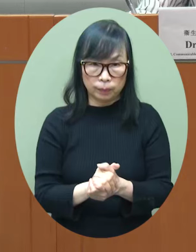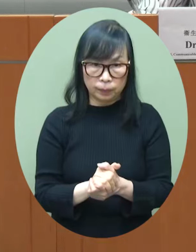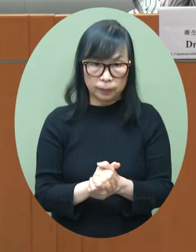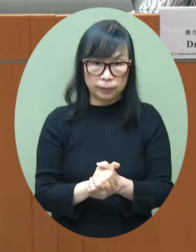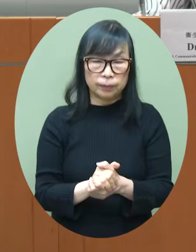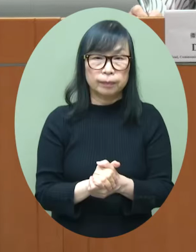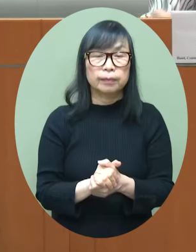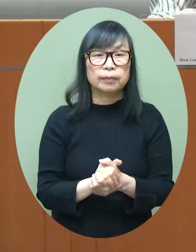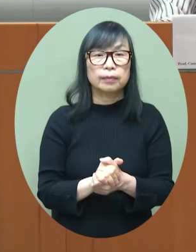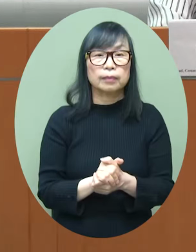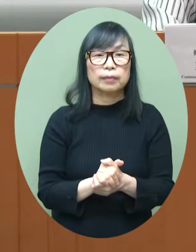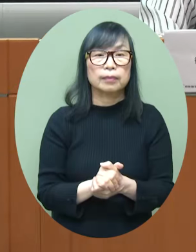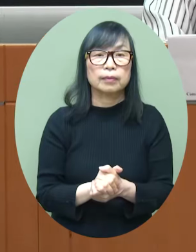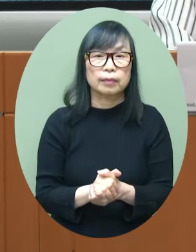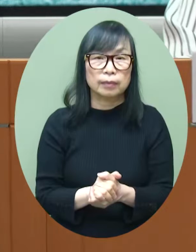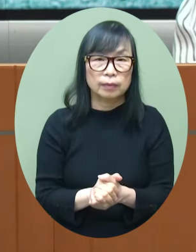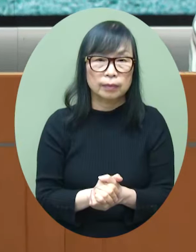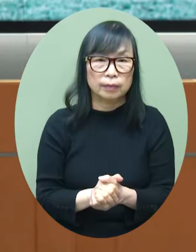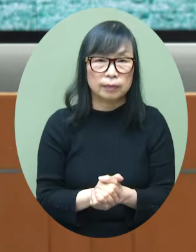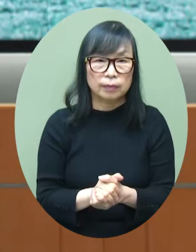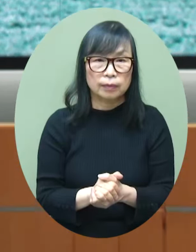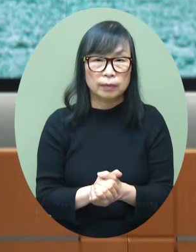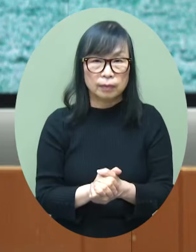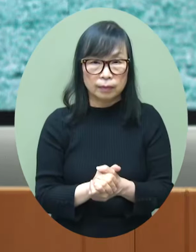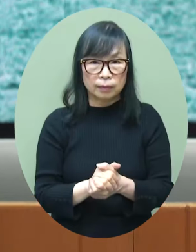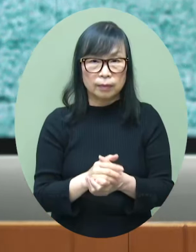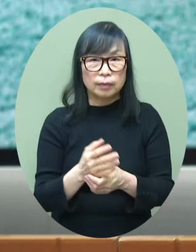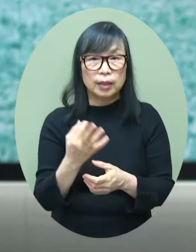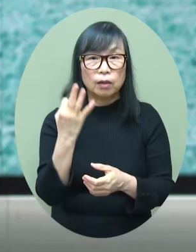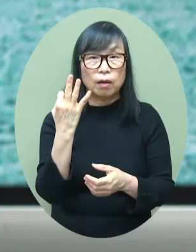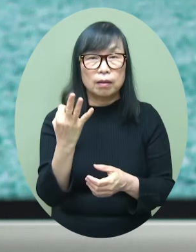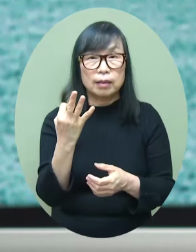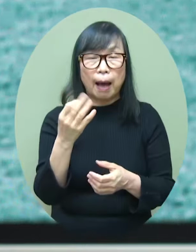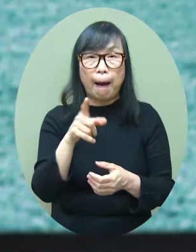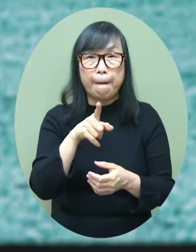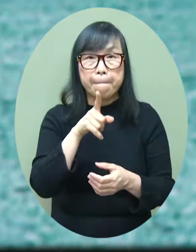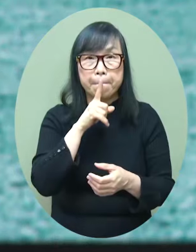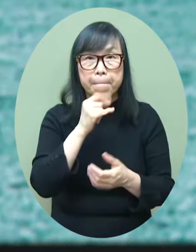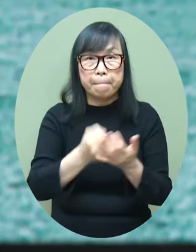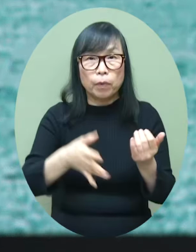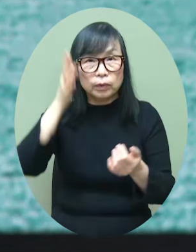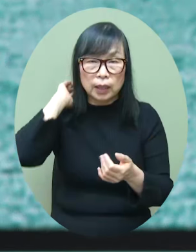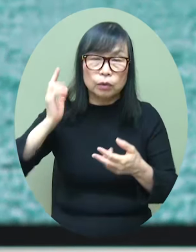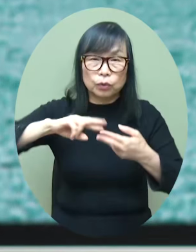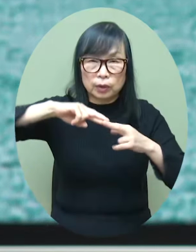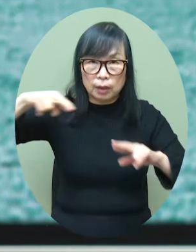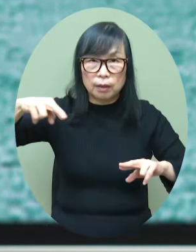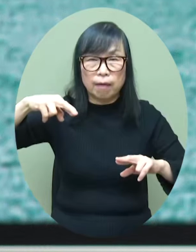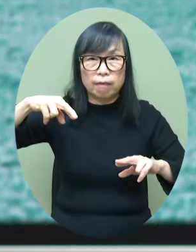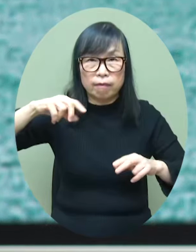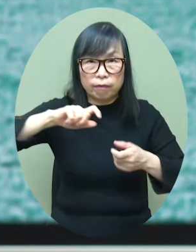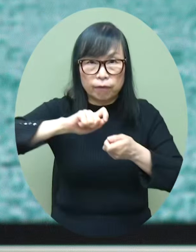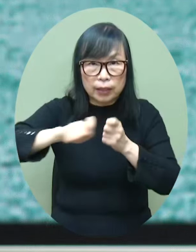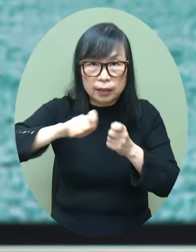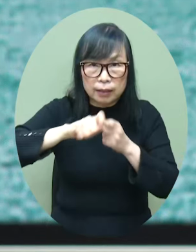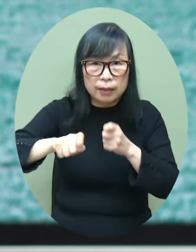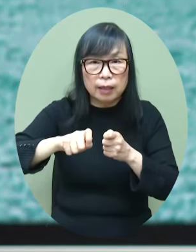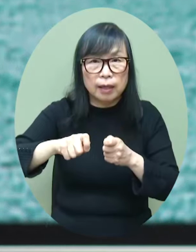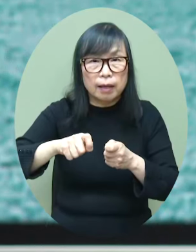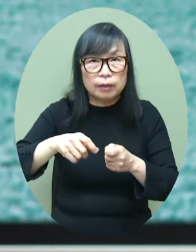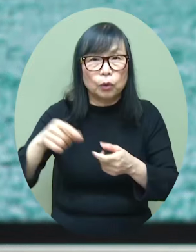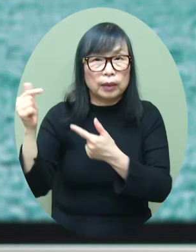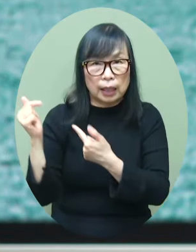就嗰對嗰三母子就係嗰個基因全基因分析咧，就係、是、未做完